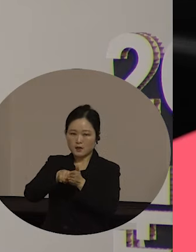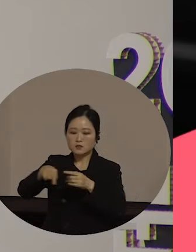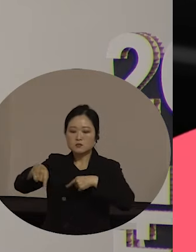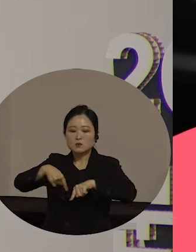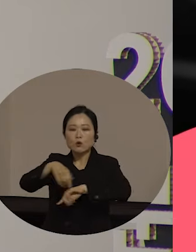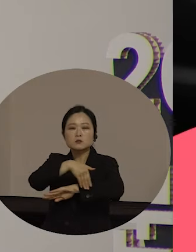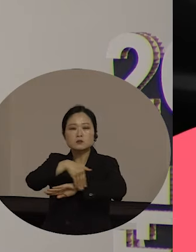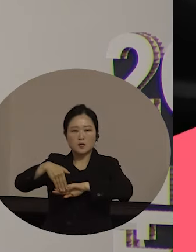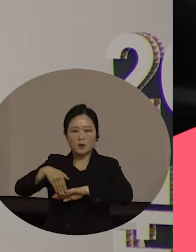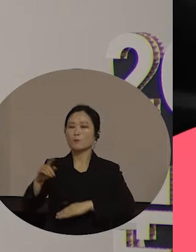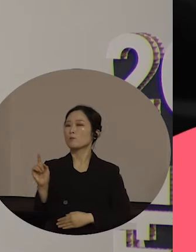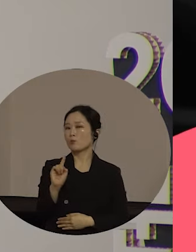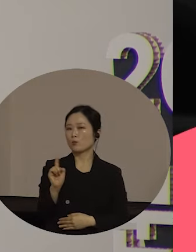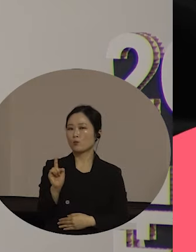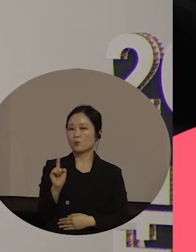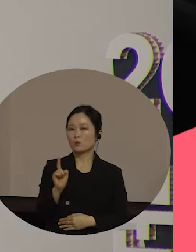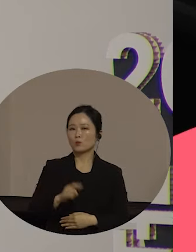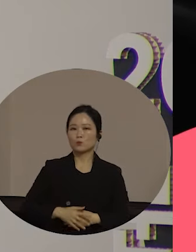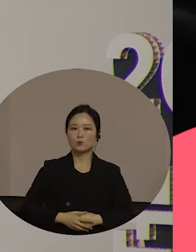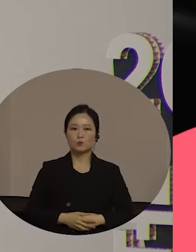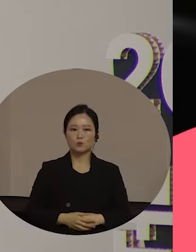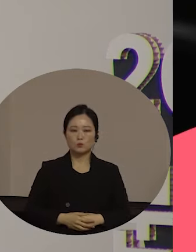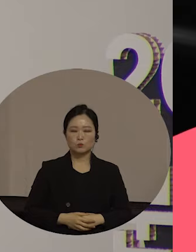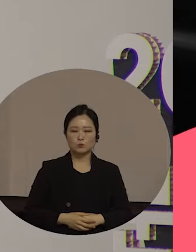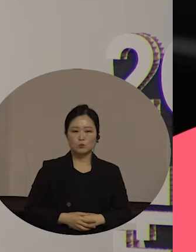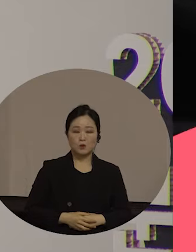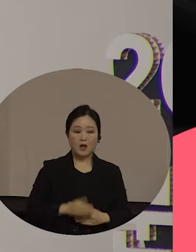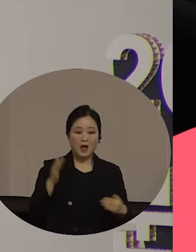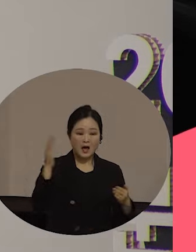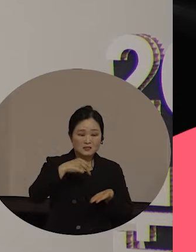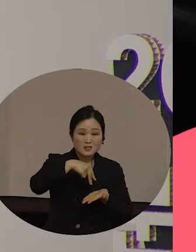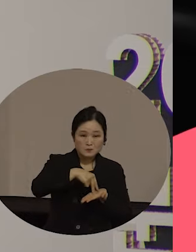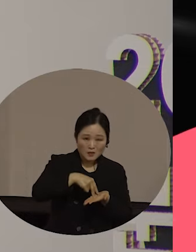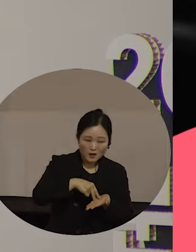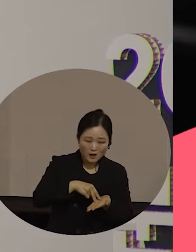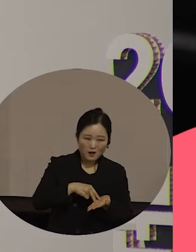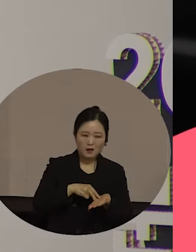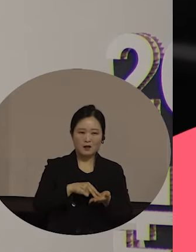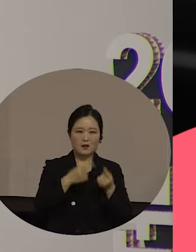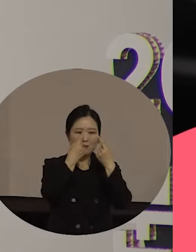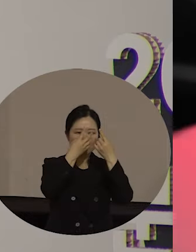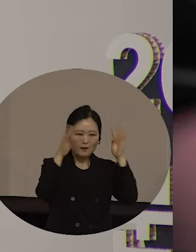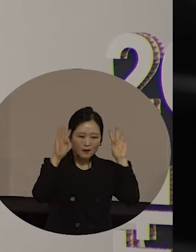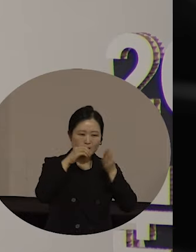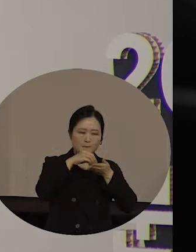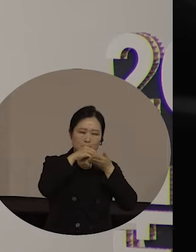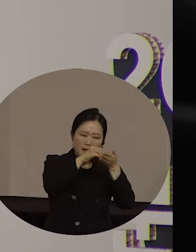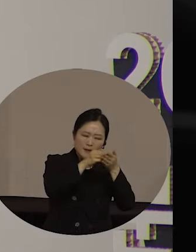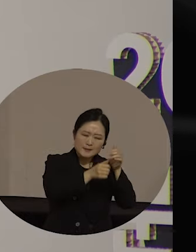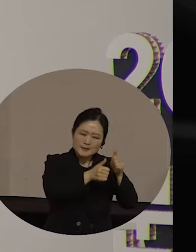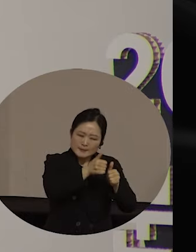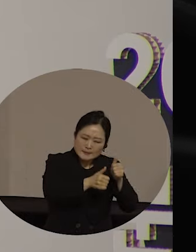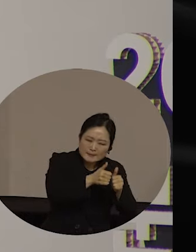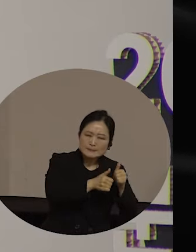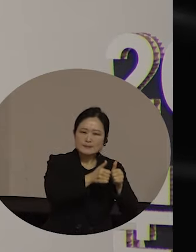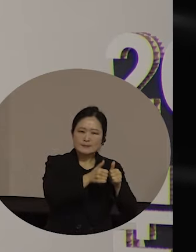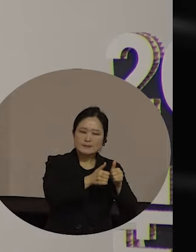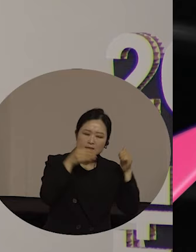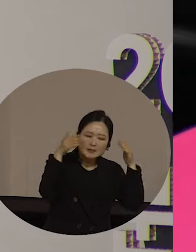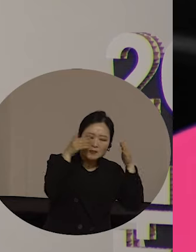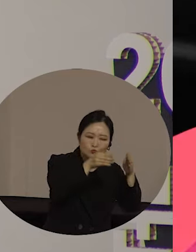학생들이 문화예술 교육을 받는 우리 같은 경우는 입시인데 어떤 한계가 있고 그걸 어떻게 극복을 했는지 극복을 하는 그런 방안을